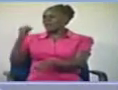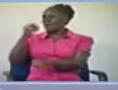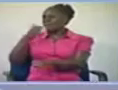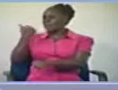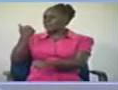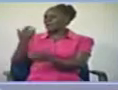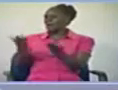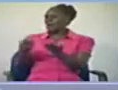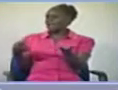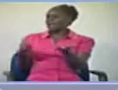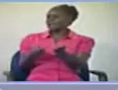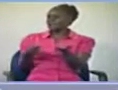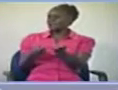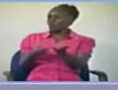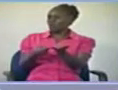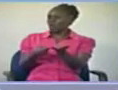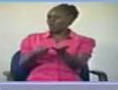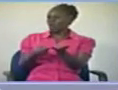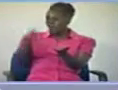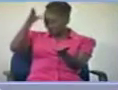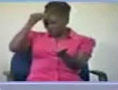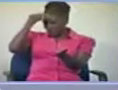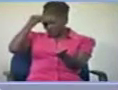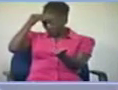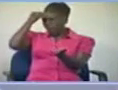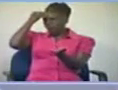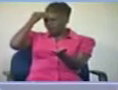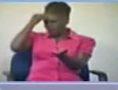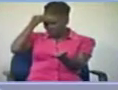katika technical and vocational, yes, areas. Hasa